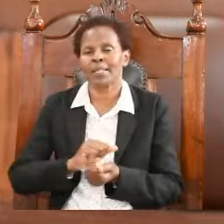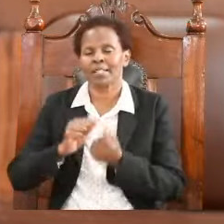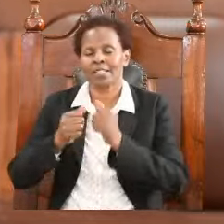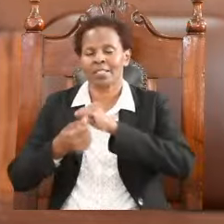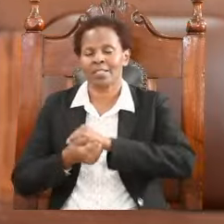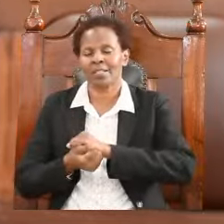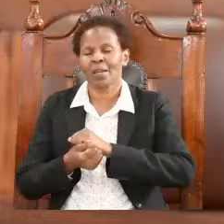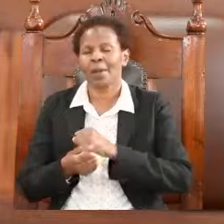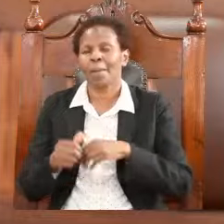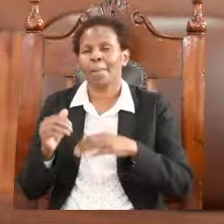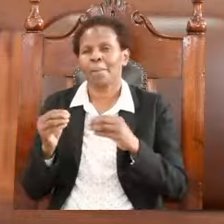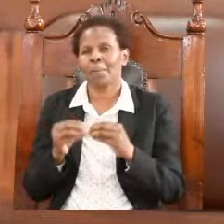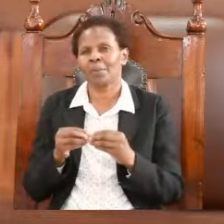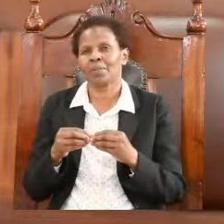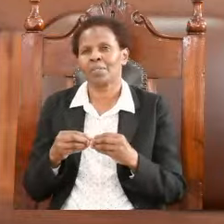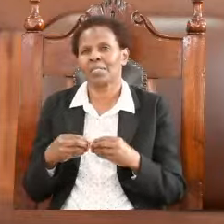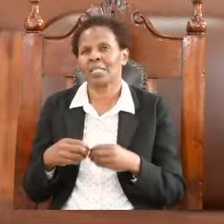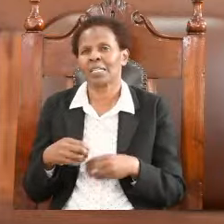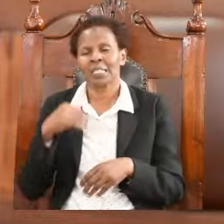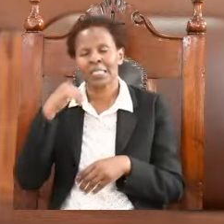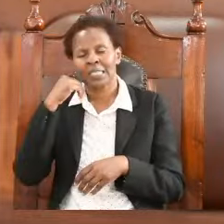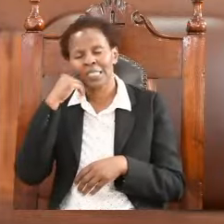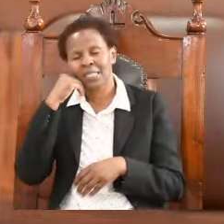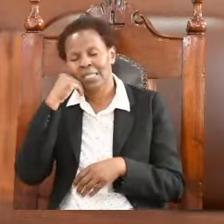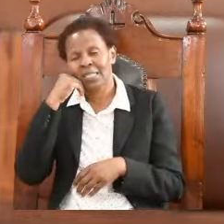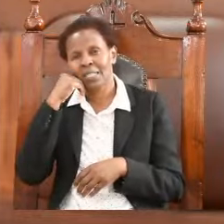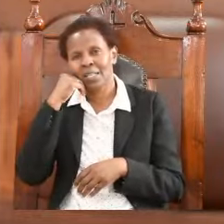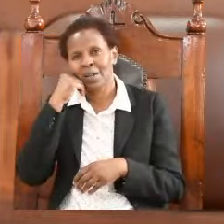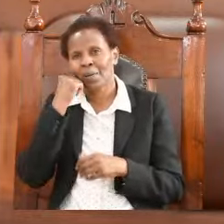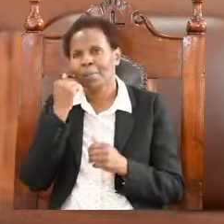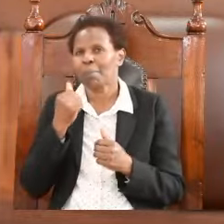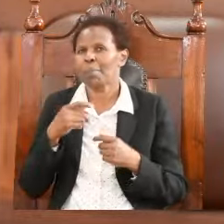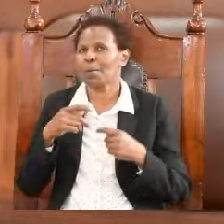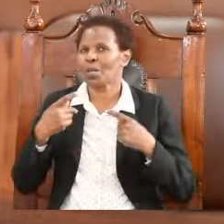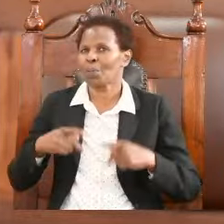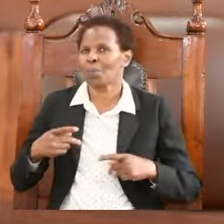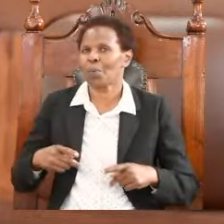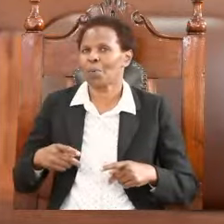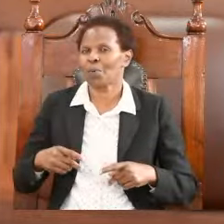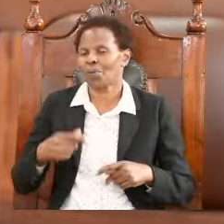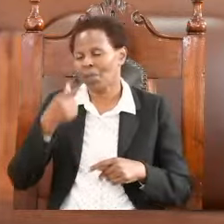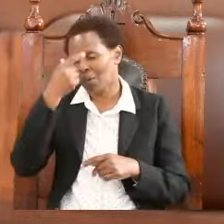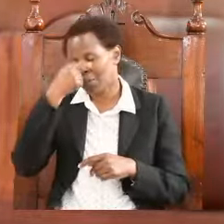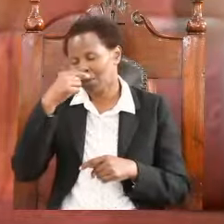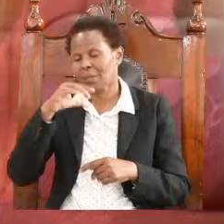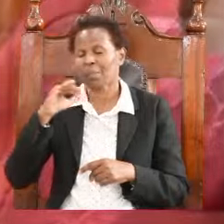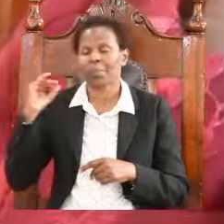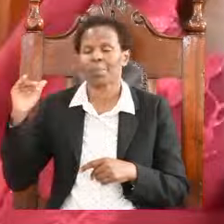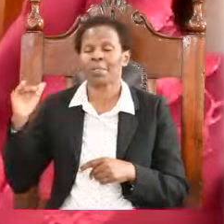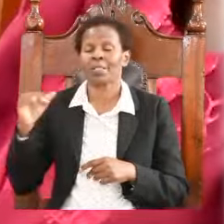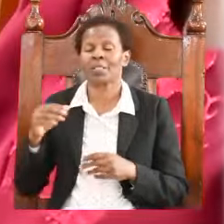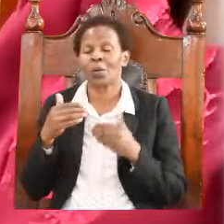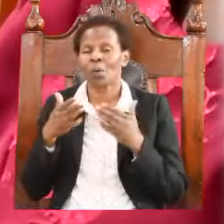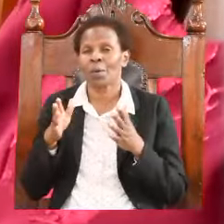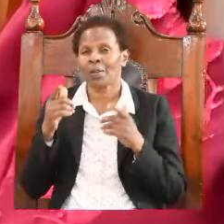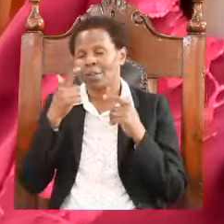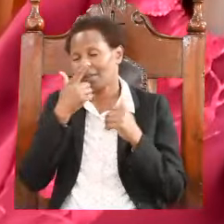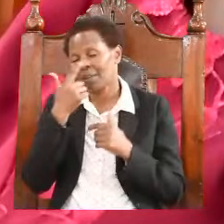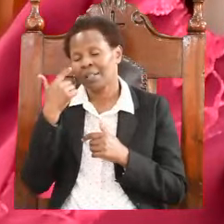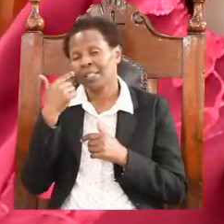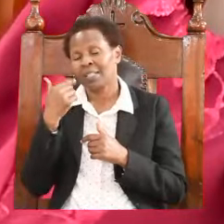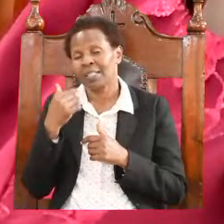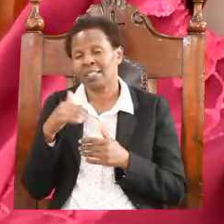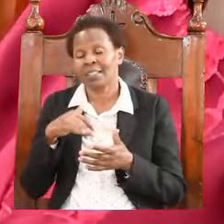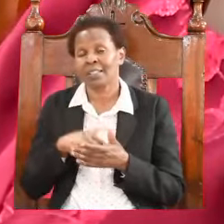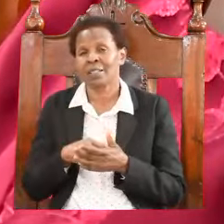andu arwaru ta uria acamanitie hindi imwe na Batimayo na ndari na uhoti wa kuona akimuhingura maitho